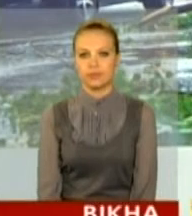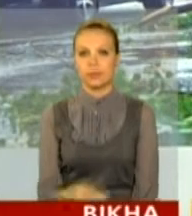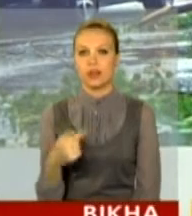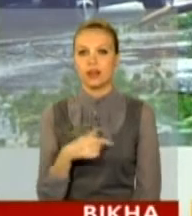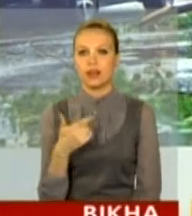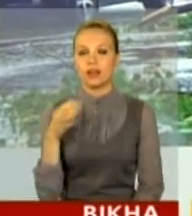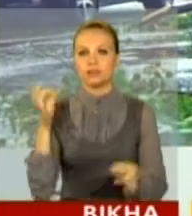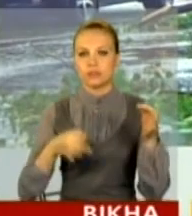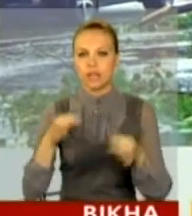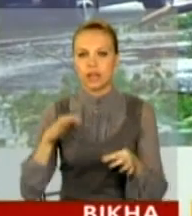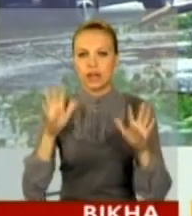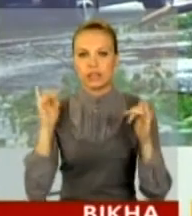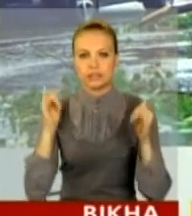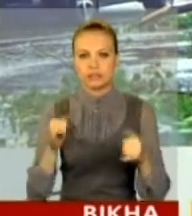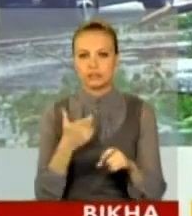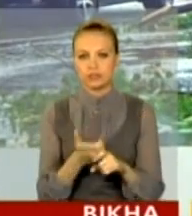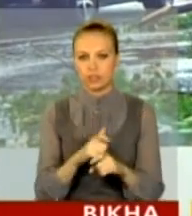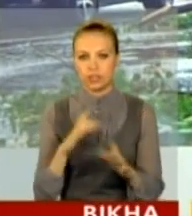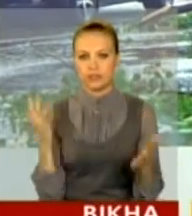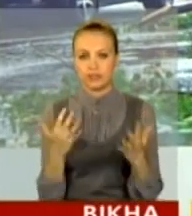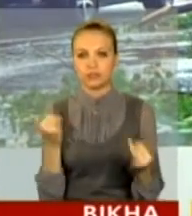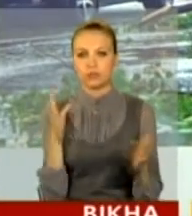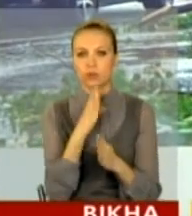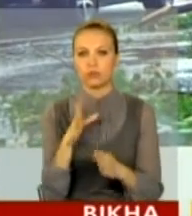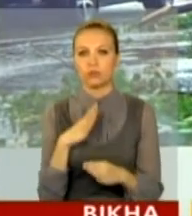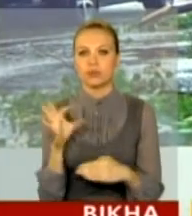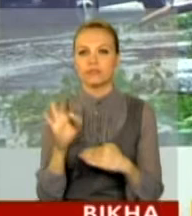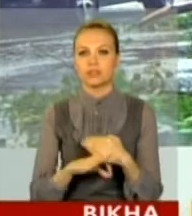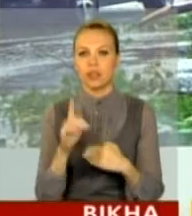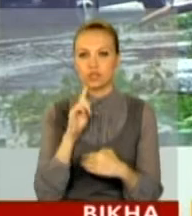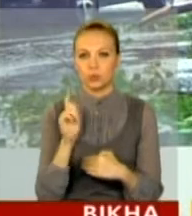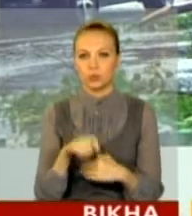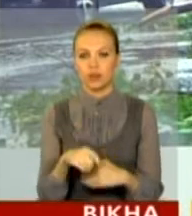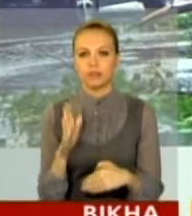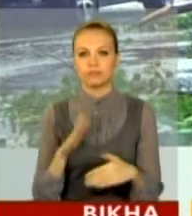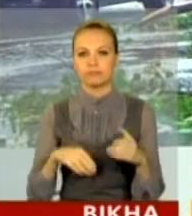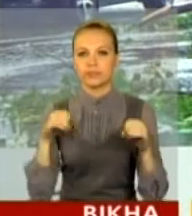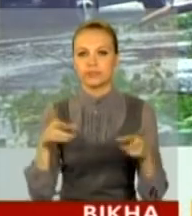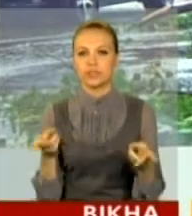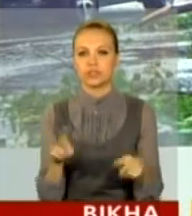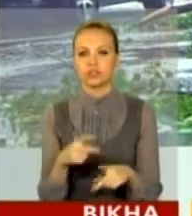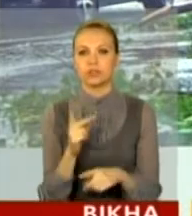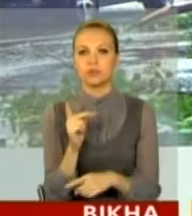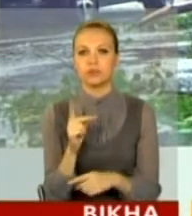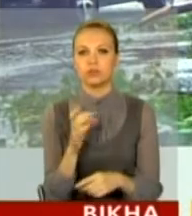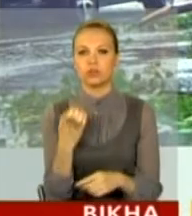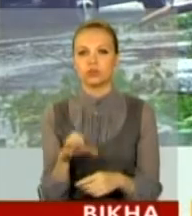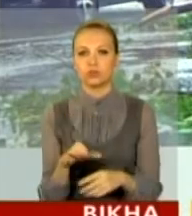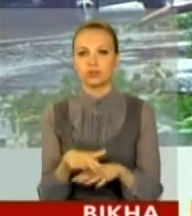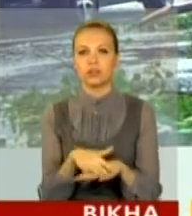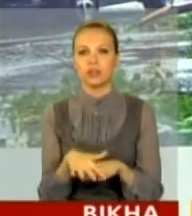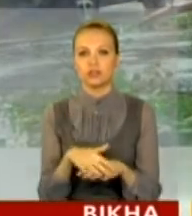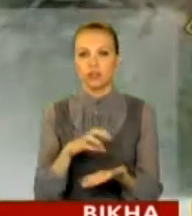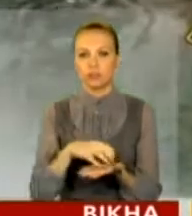Град, злива і скажений вітер. Цієї ночі негода вирувала в Західній Україні. Без світла лишилося 150 населених